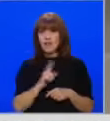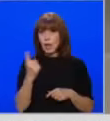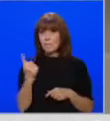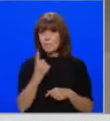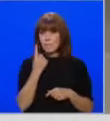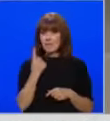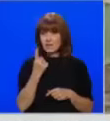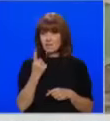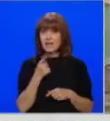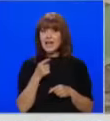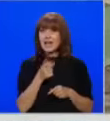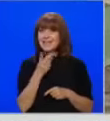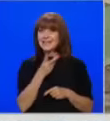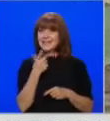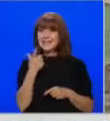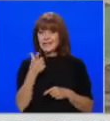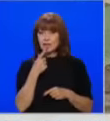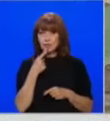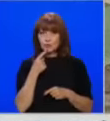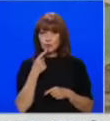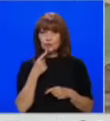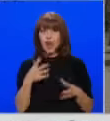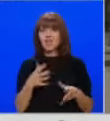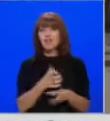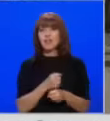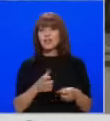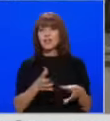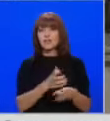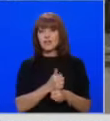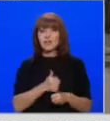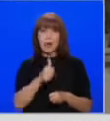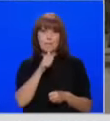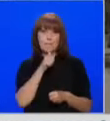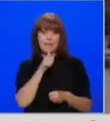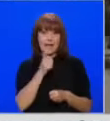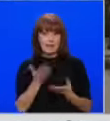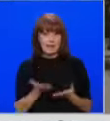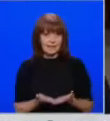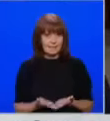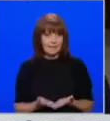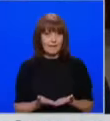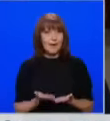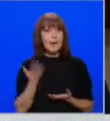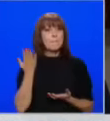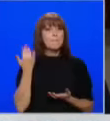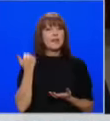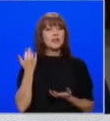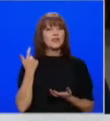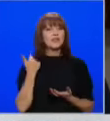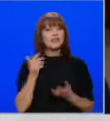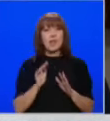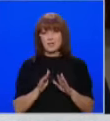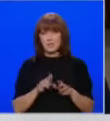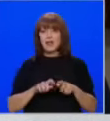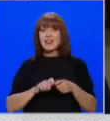който 37-годишният мъж е хващен да сяда зад вулана след употреба на алкохол. Относно предишни негови нарушения,